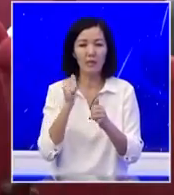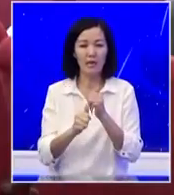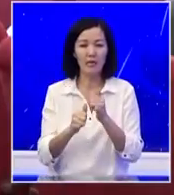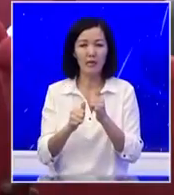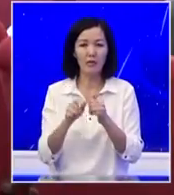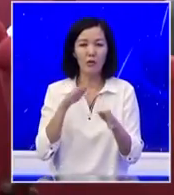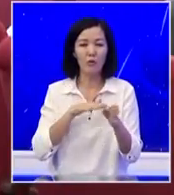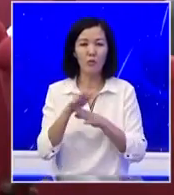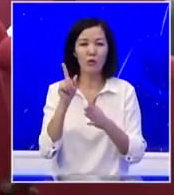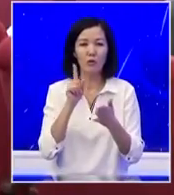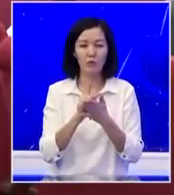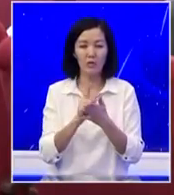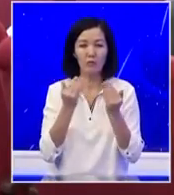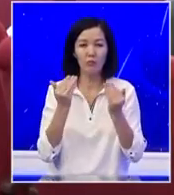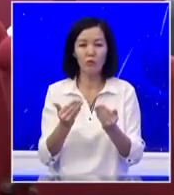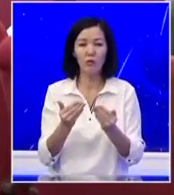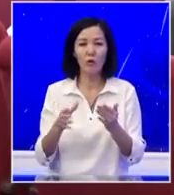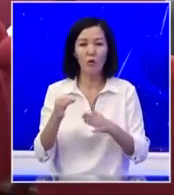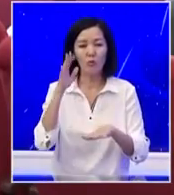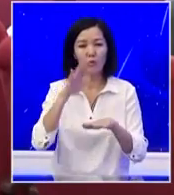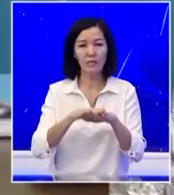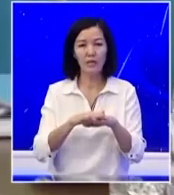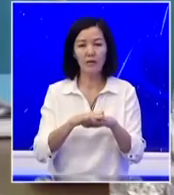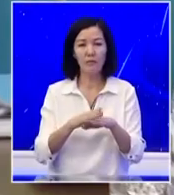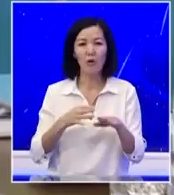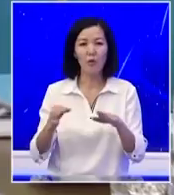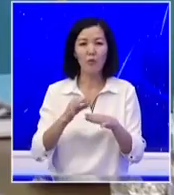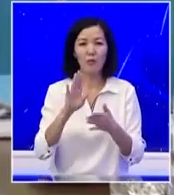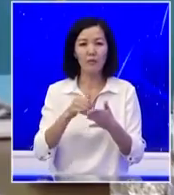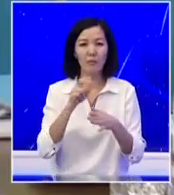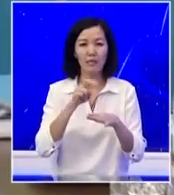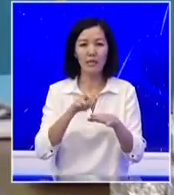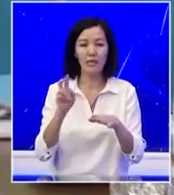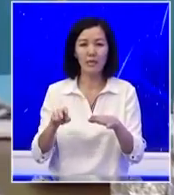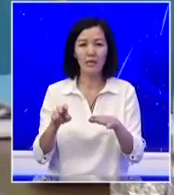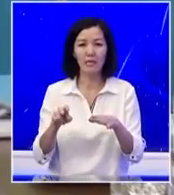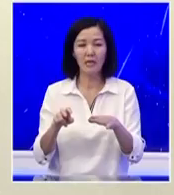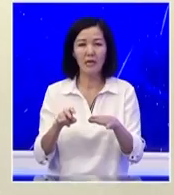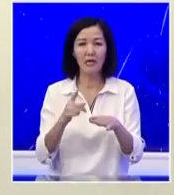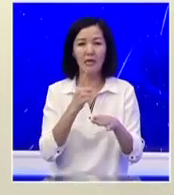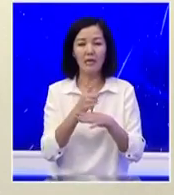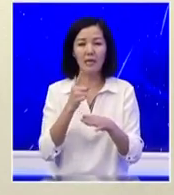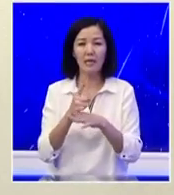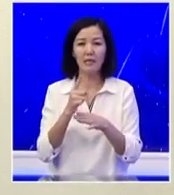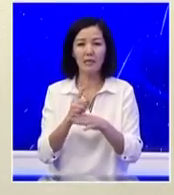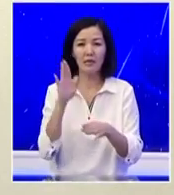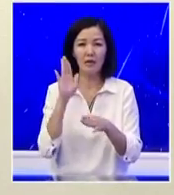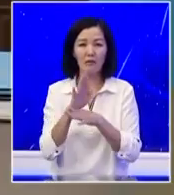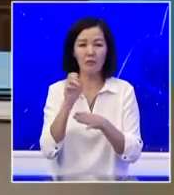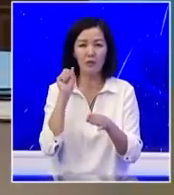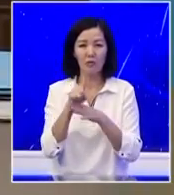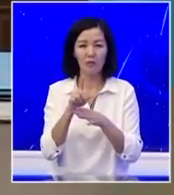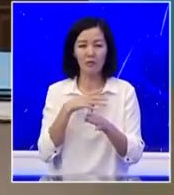өңірлерде орындалуы тиіс. Осыған байланысты Амандық Ғаббасұлы облыстың бас санитарына жеңілдетілген карантиндік режимге қаулы шығаруды